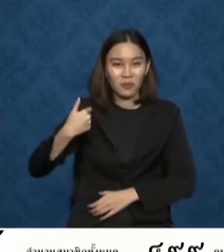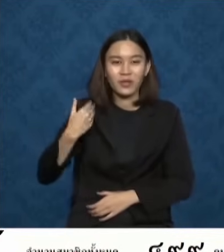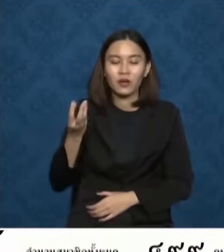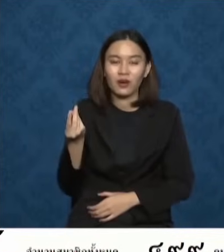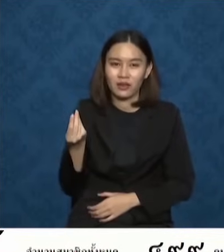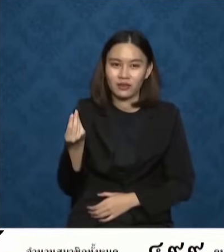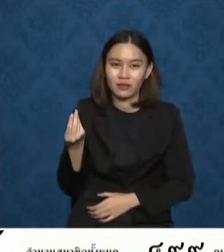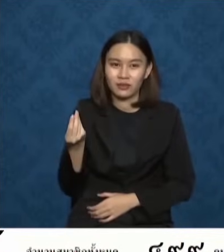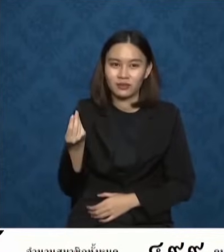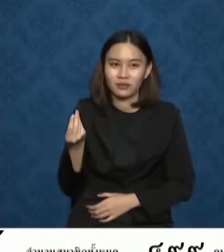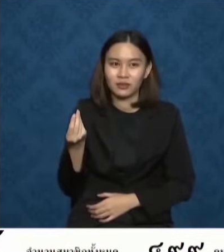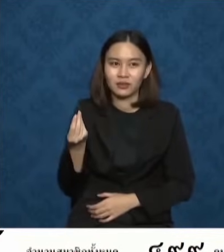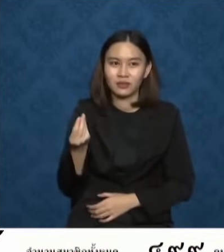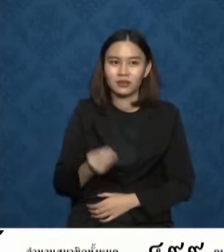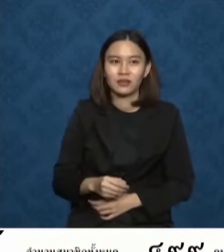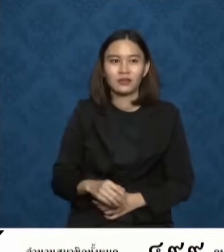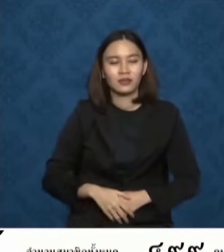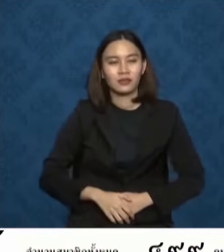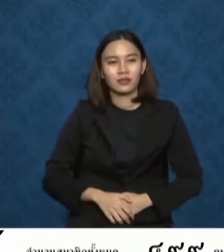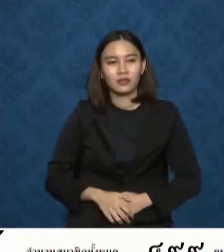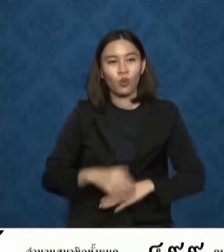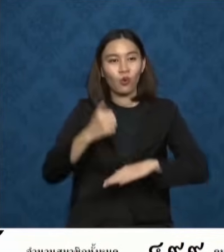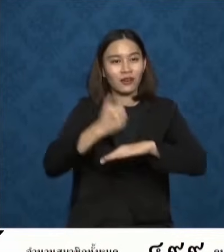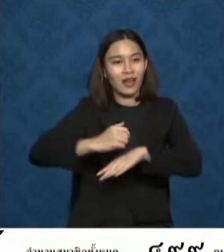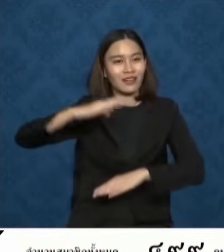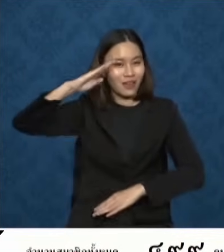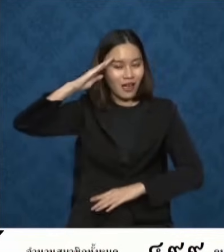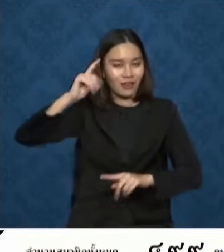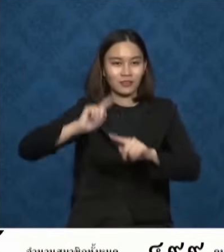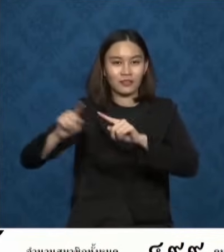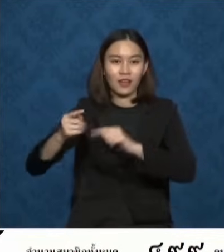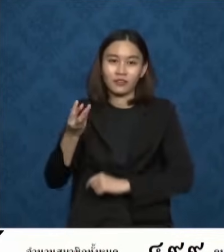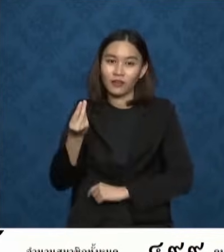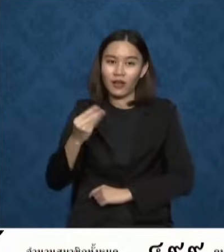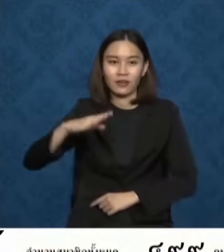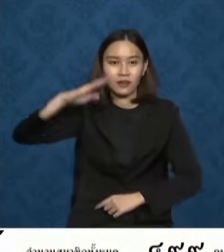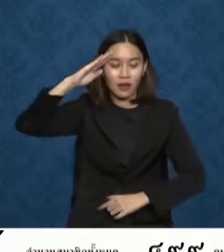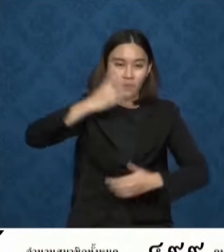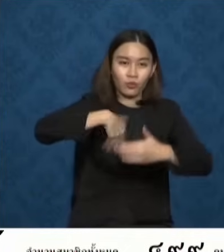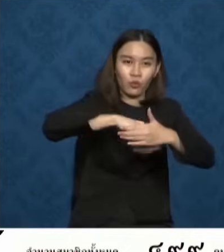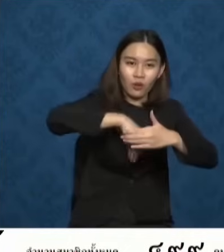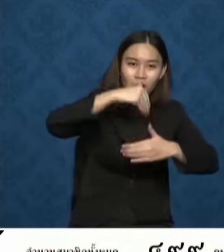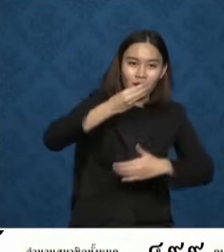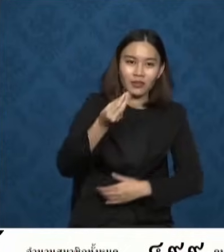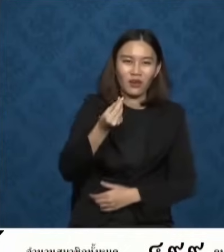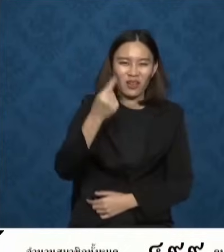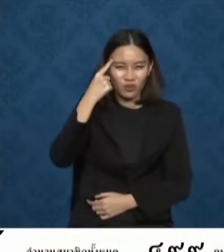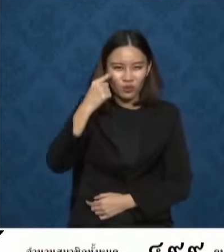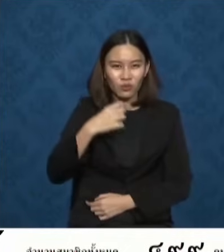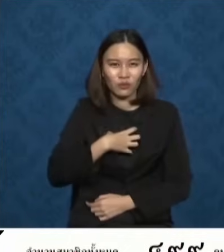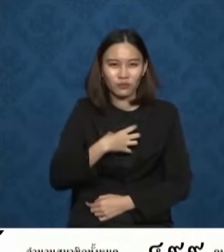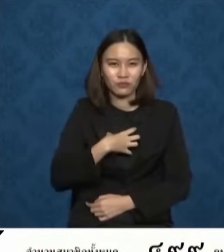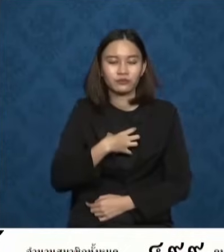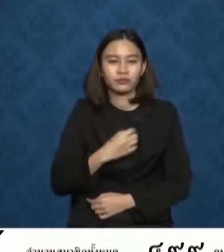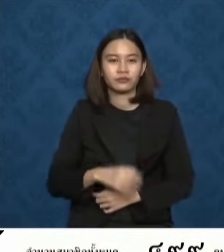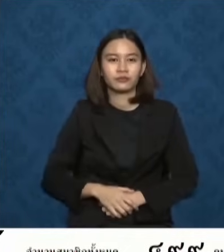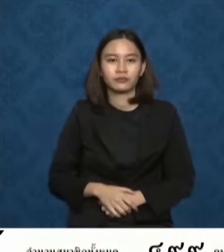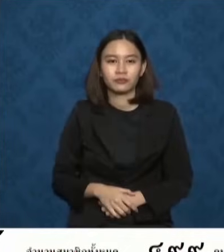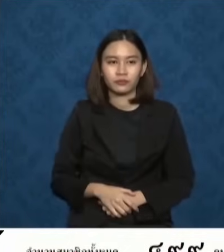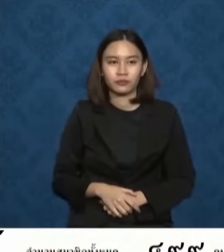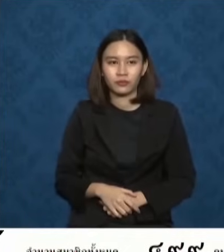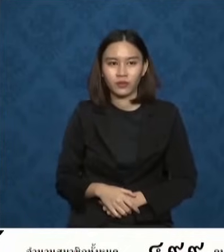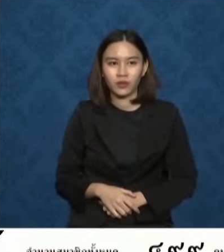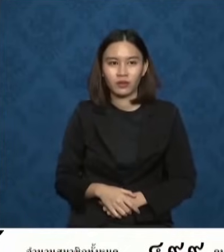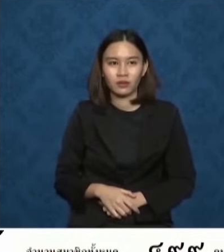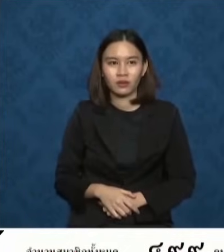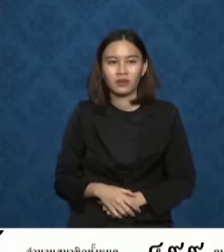ไหร่นายพลเท่าไหร่ทหารเกณฑ์เท่าไหร่อยากรู้ท่านครับอะ